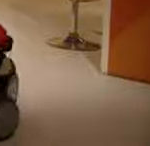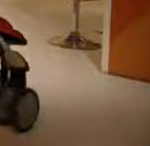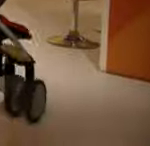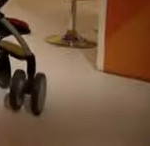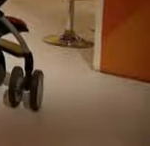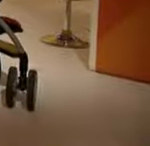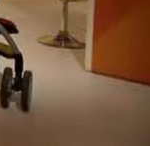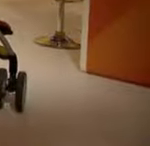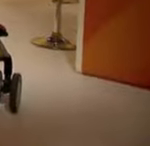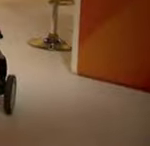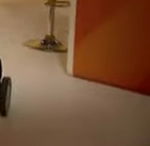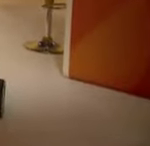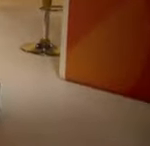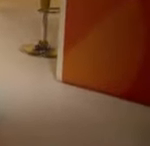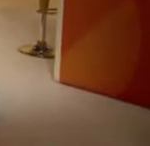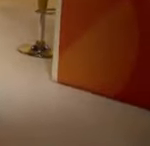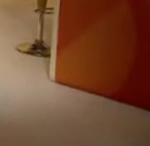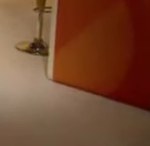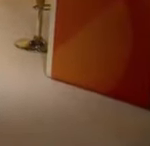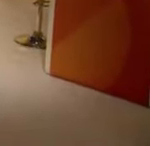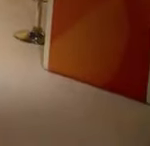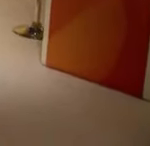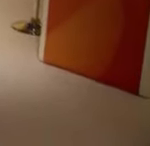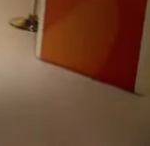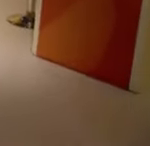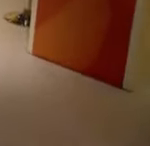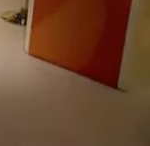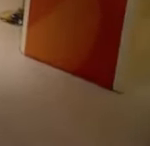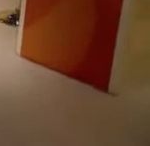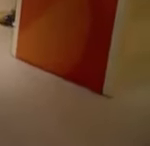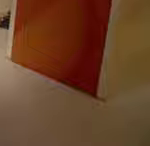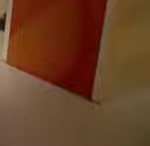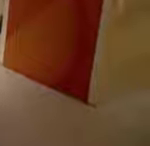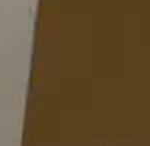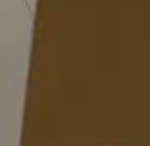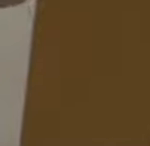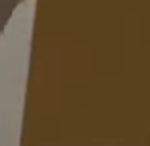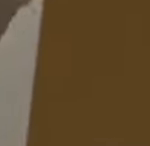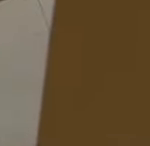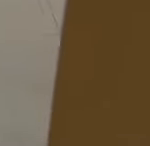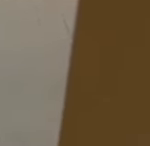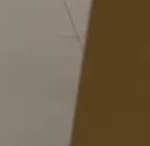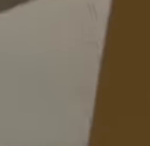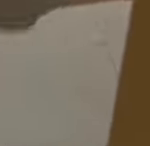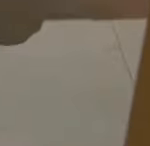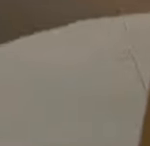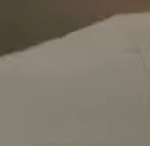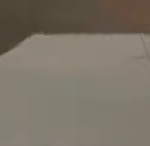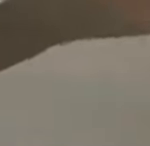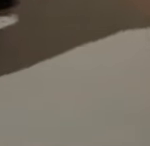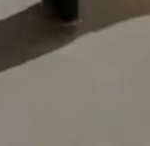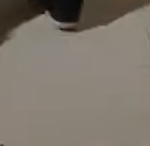druhou a zakopneme, to je vončo, ještě jednou, teď skočíme a hop, a